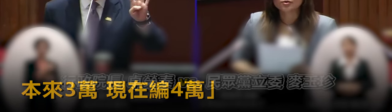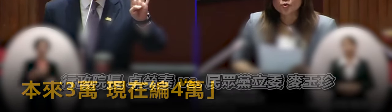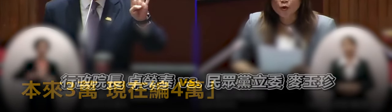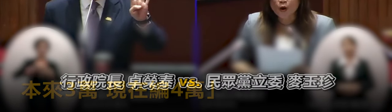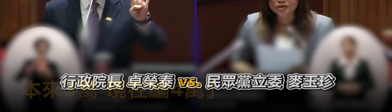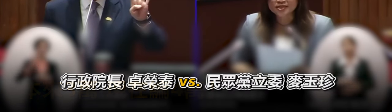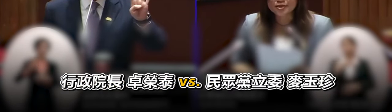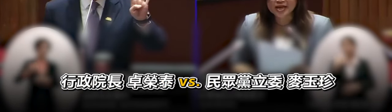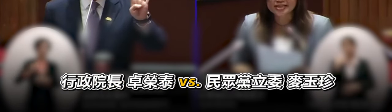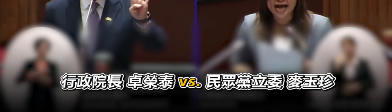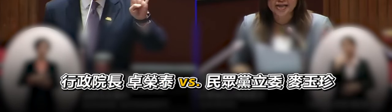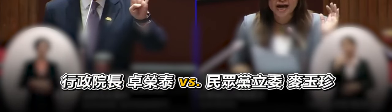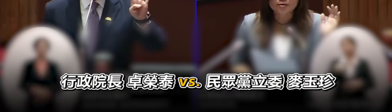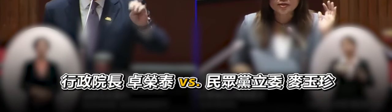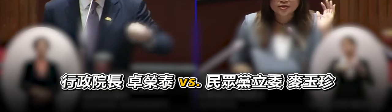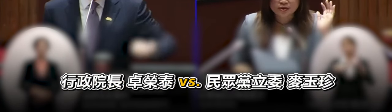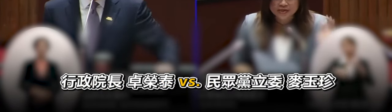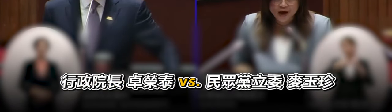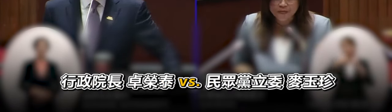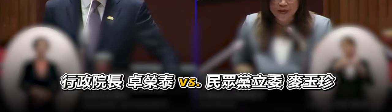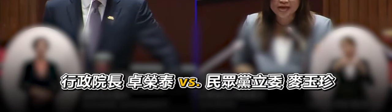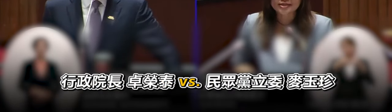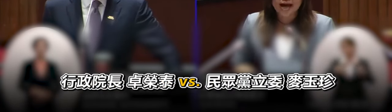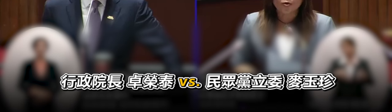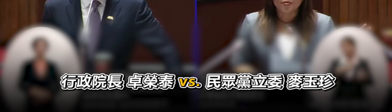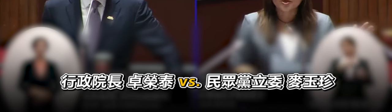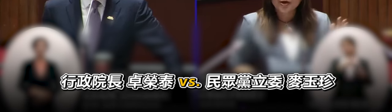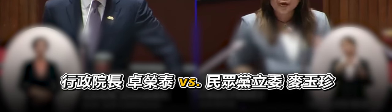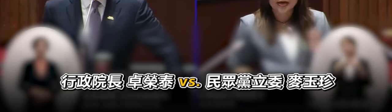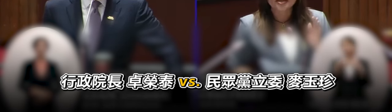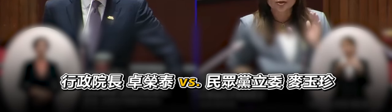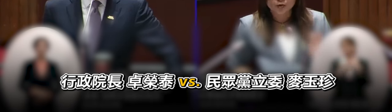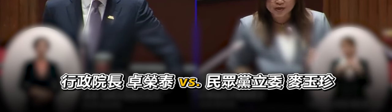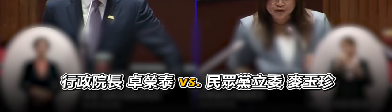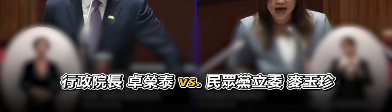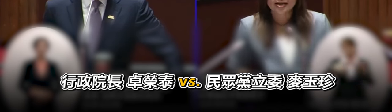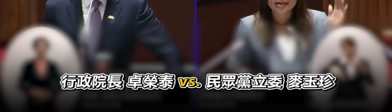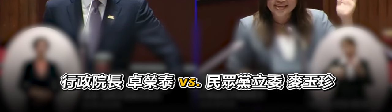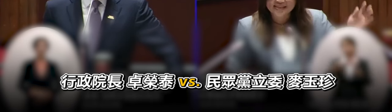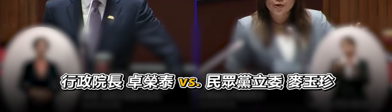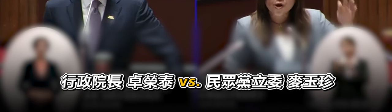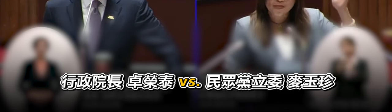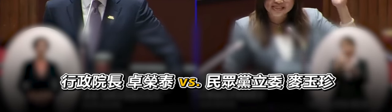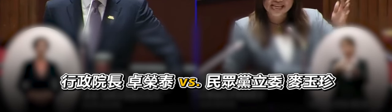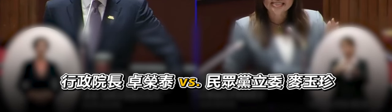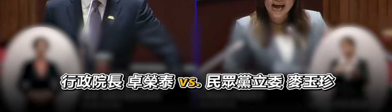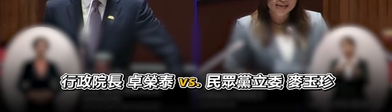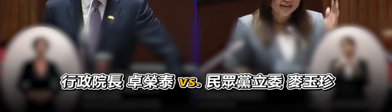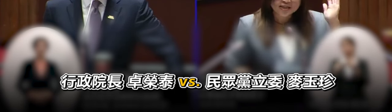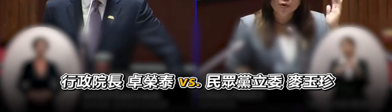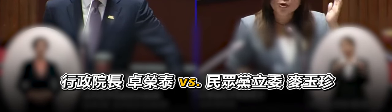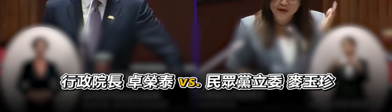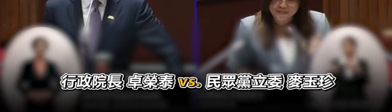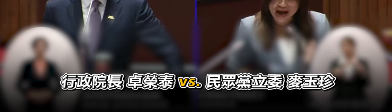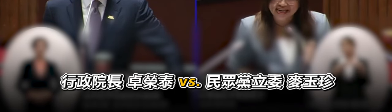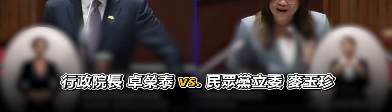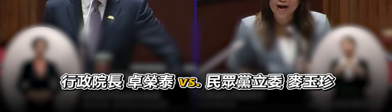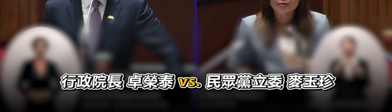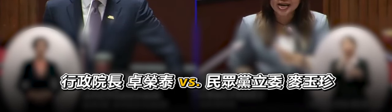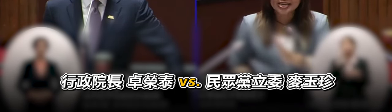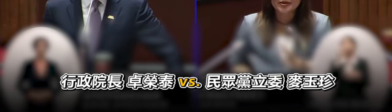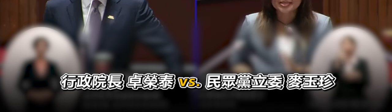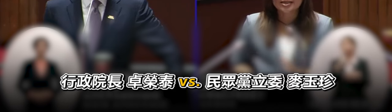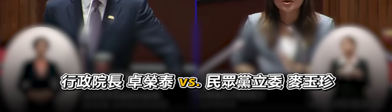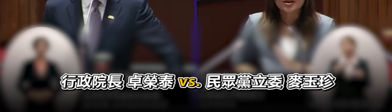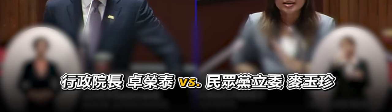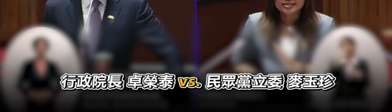万。 如果是院长要编照我们退回的总预算，这样子的话，我们协商就会圆满。哈，